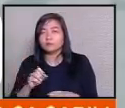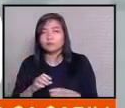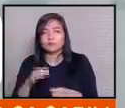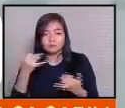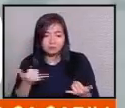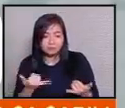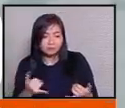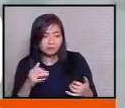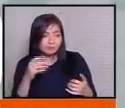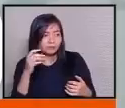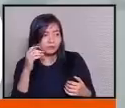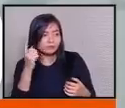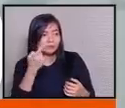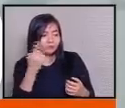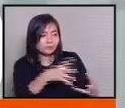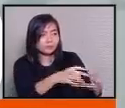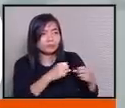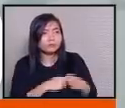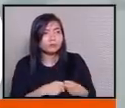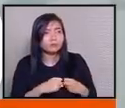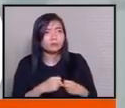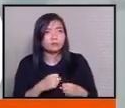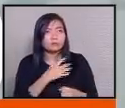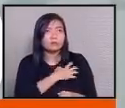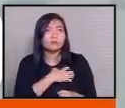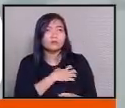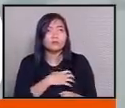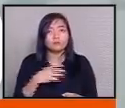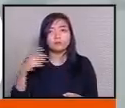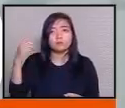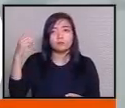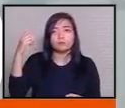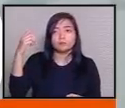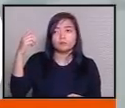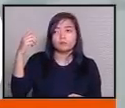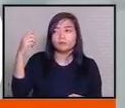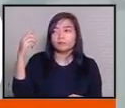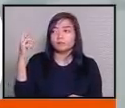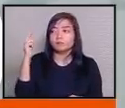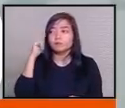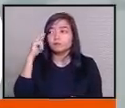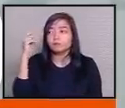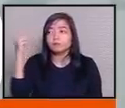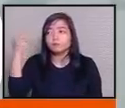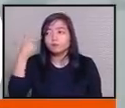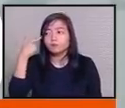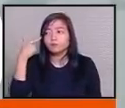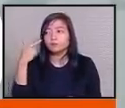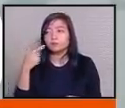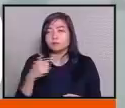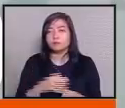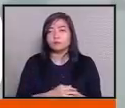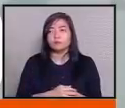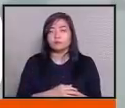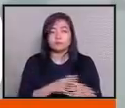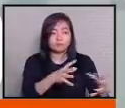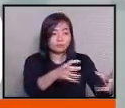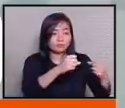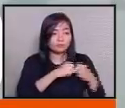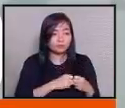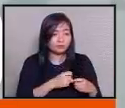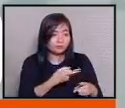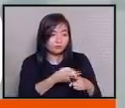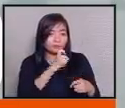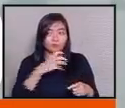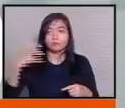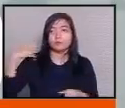Ma'am Rayhana. Agad daw silang makipag-ugnayan sa kanilang counterpart agency para ma-rescue si Ma'am Rayhana sa kanyang amo.